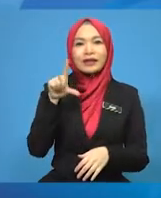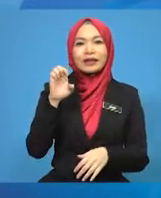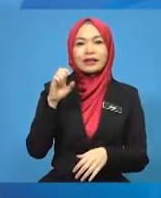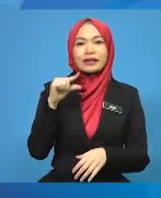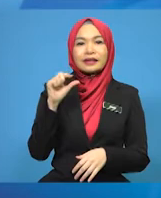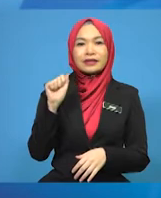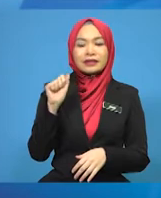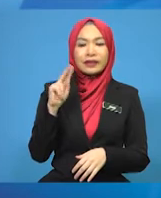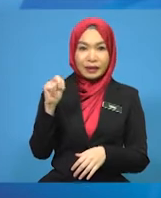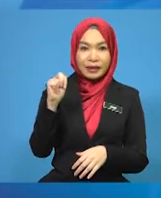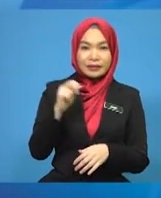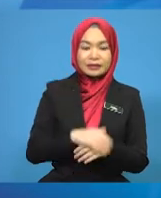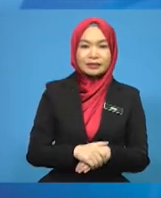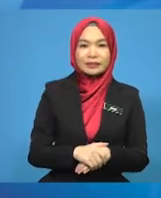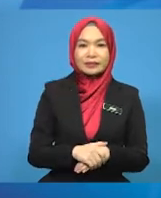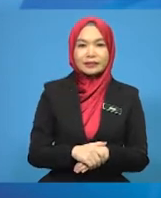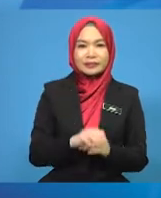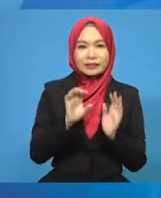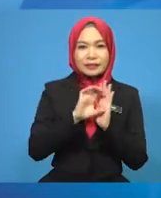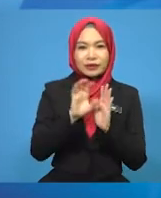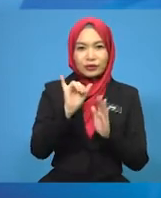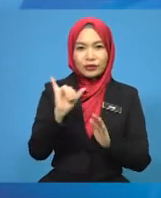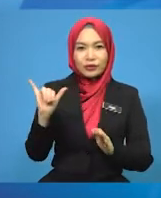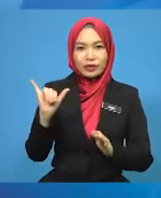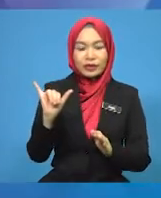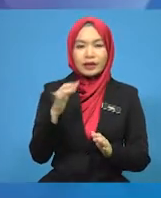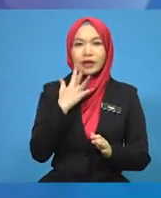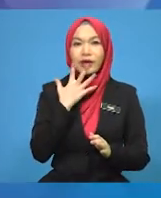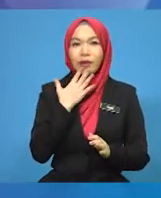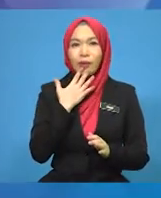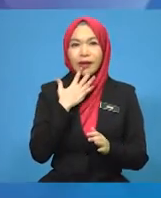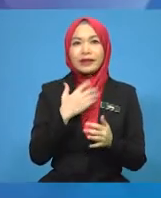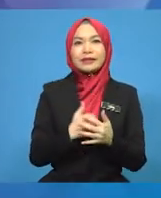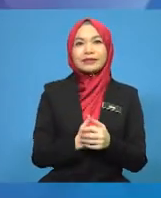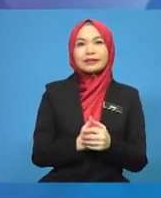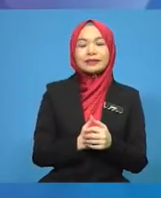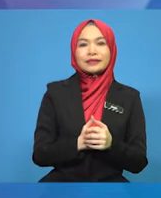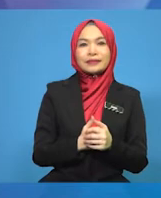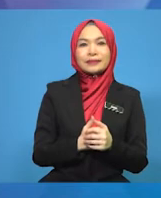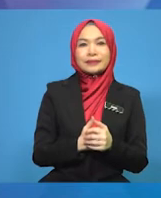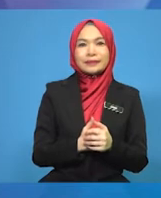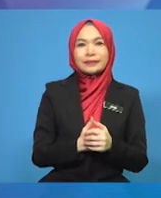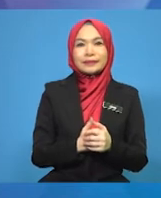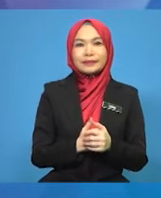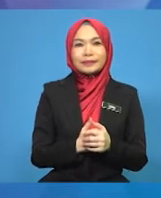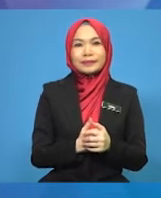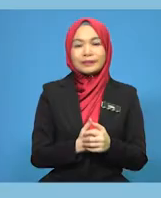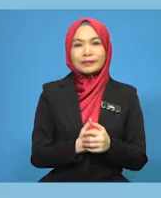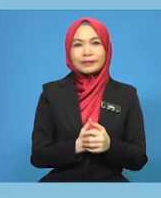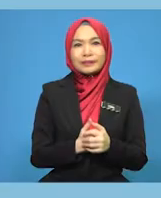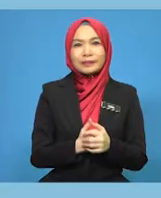sertakan juga di dalam slide saya contoh-contoh warna elegan. Contoh-contoh warna elegan